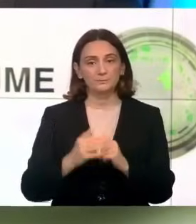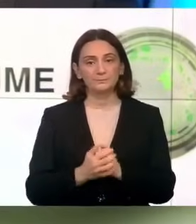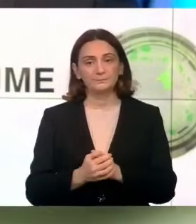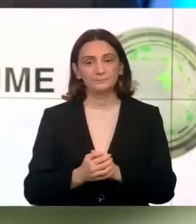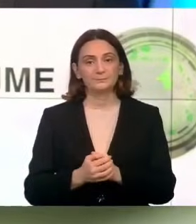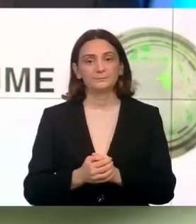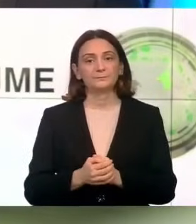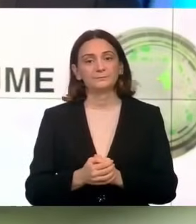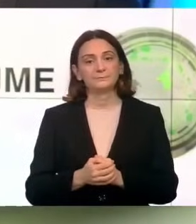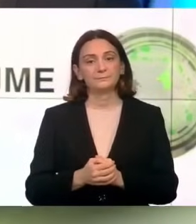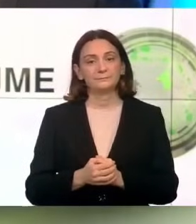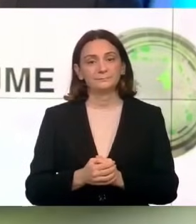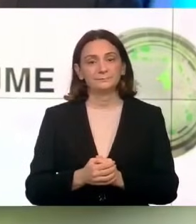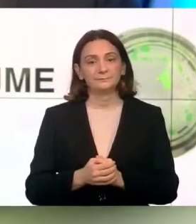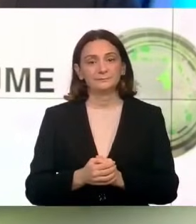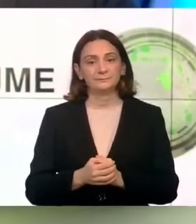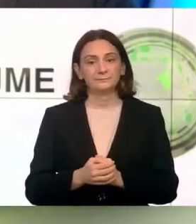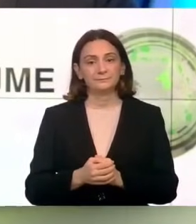Anila.